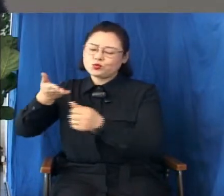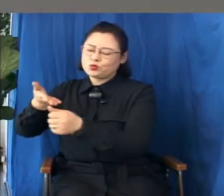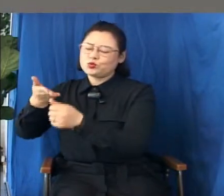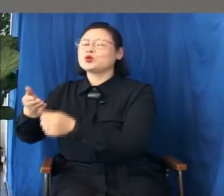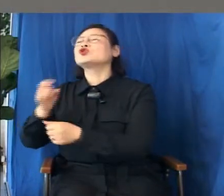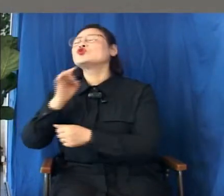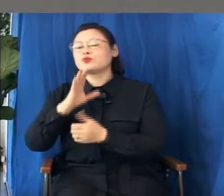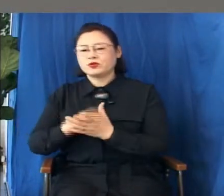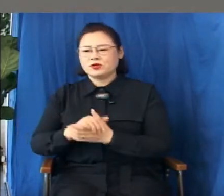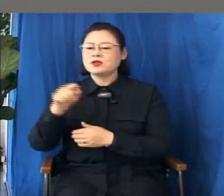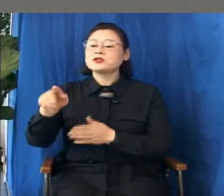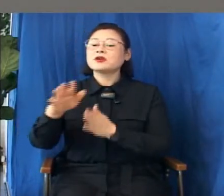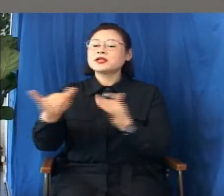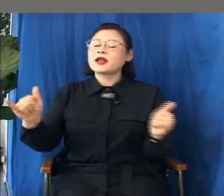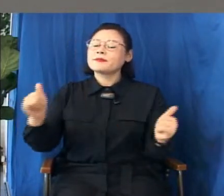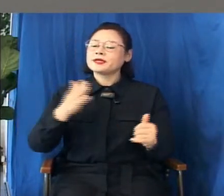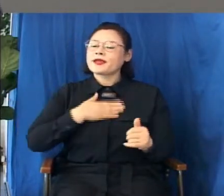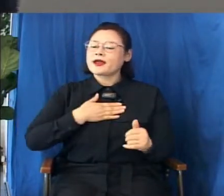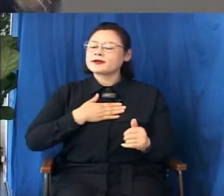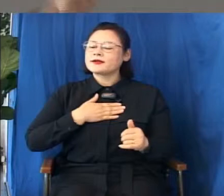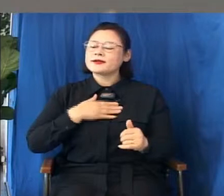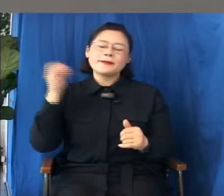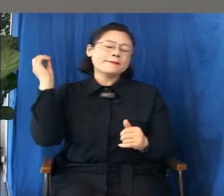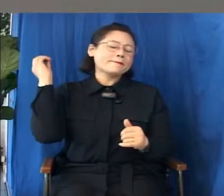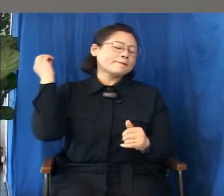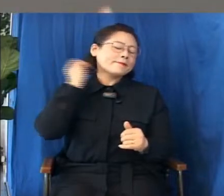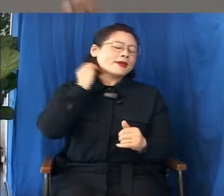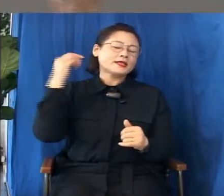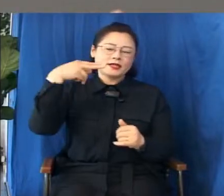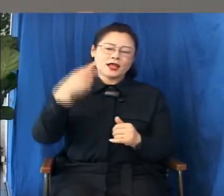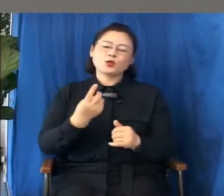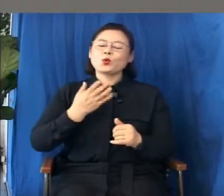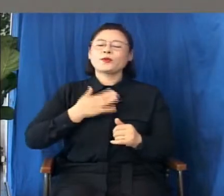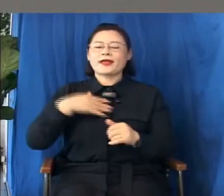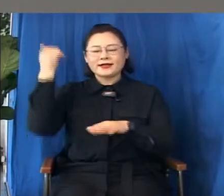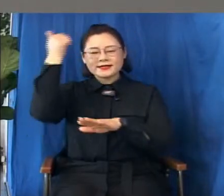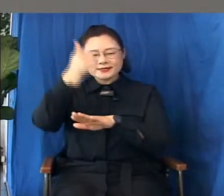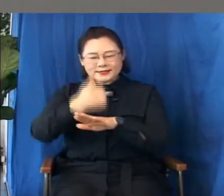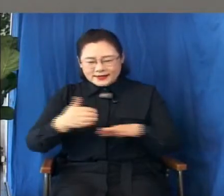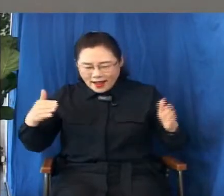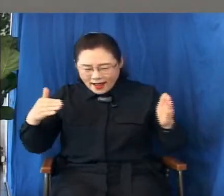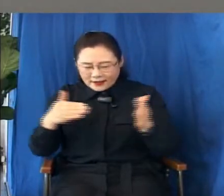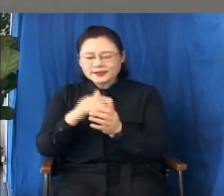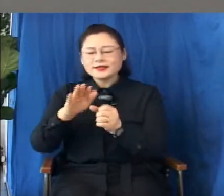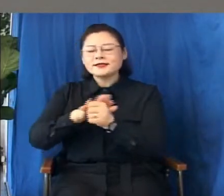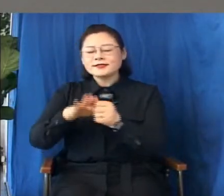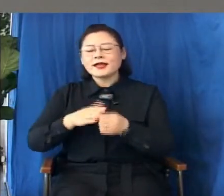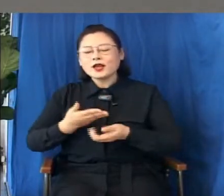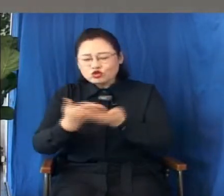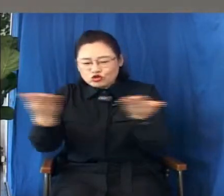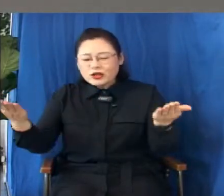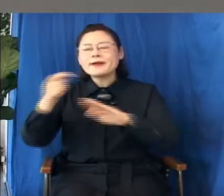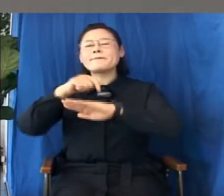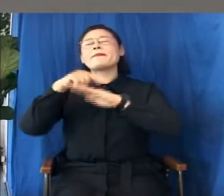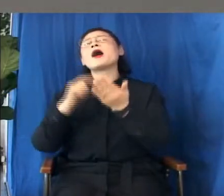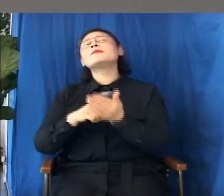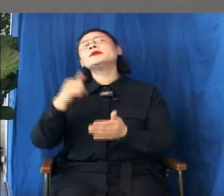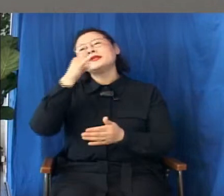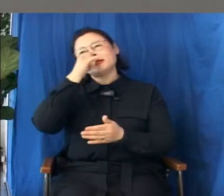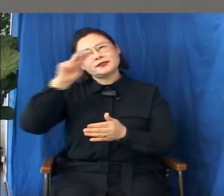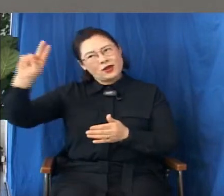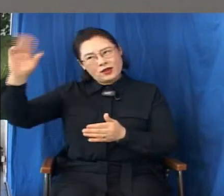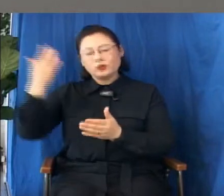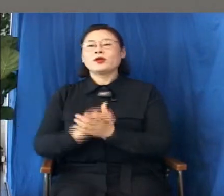사람이 나에게 등을 돌려도 나는 끝까지 사랑하리라. 이 마음이 저와 여러분에게 있어야 될 줄로 믿습니다.